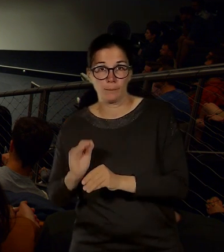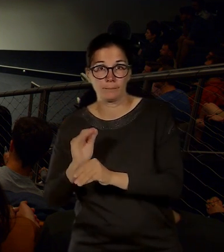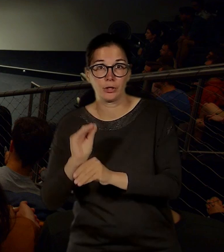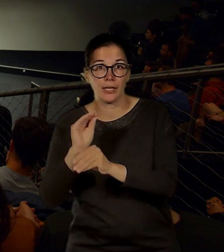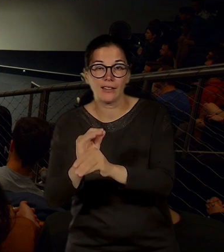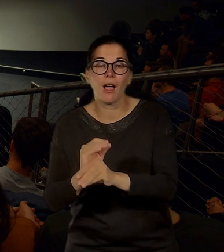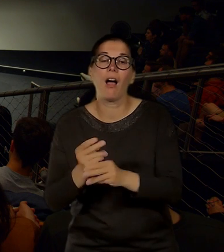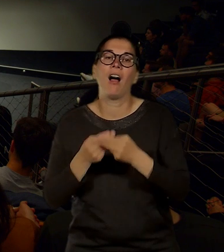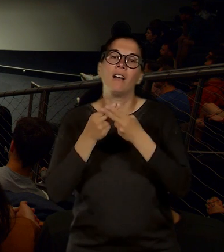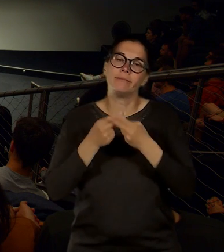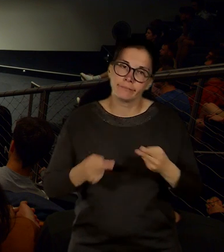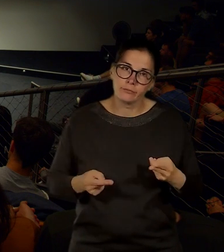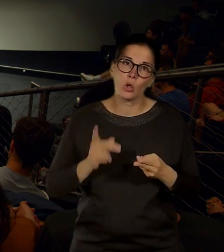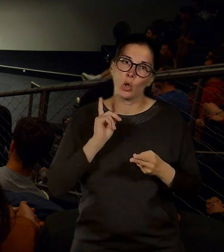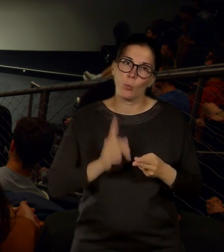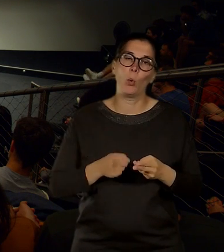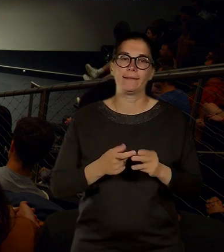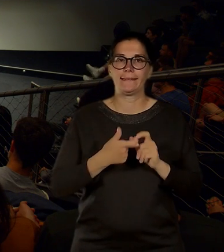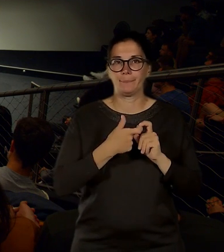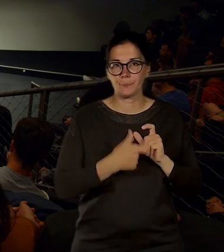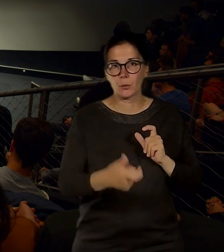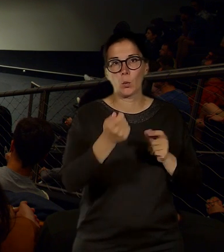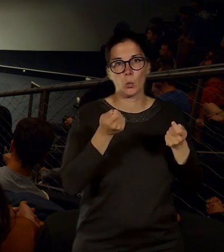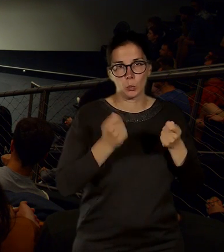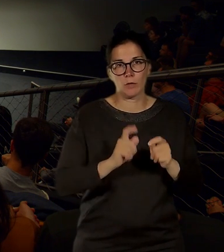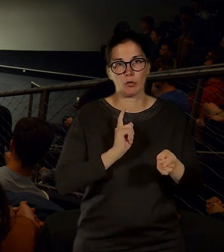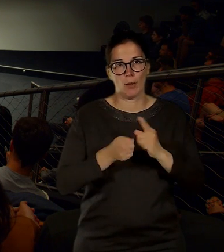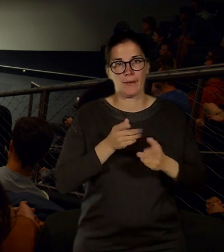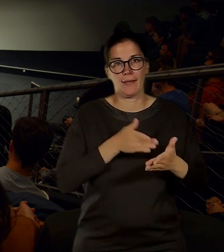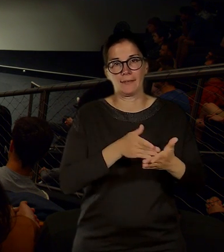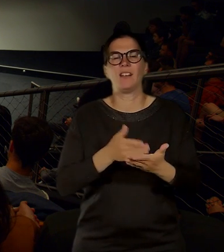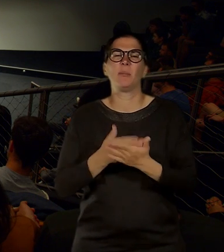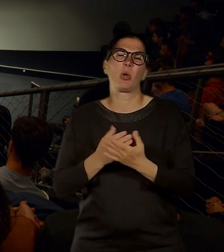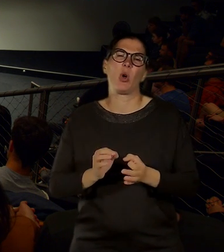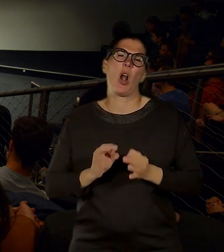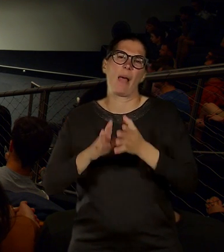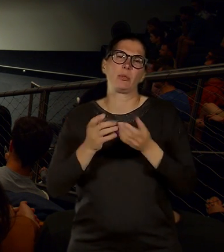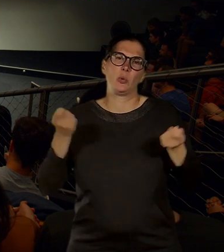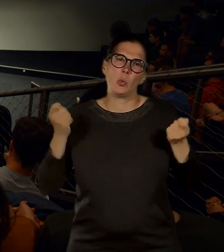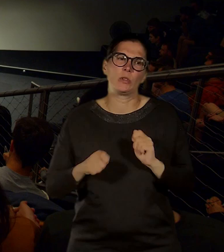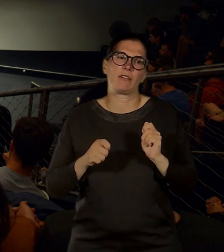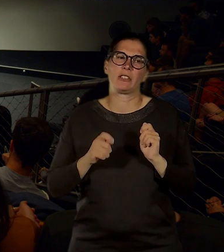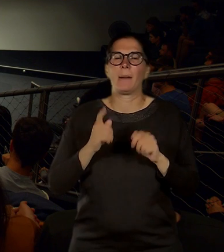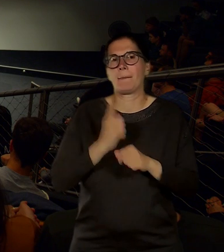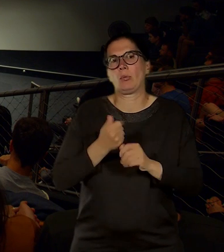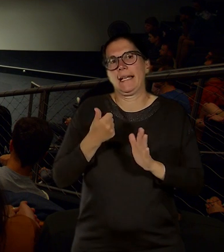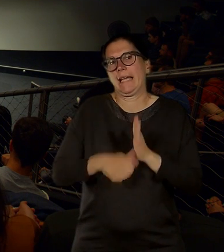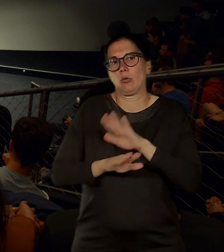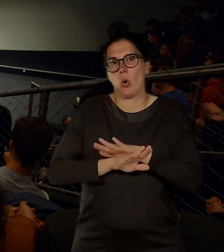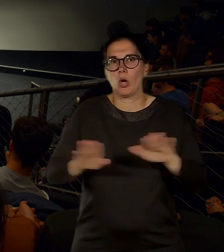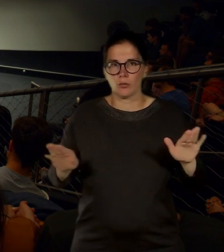uzavírku nějakého pruhu vedle, takže bych zase byl rád, možná kdyby těch uzavírek bylo spíš méně, jo, takže já